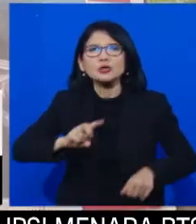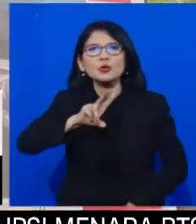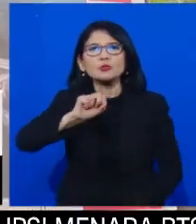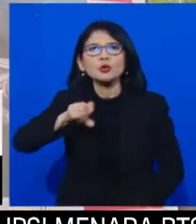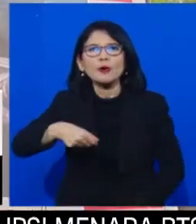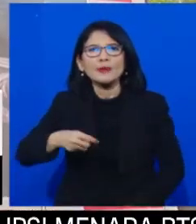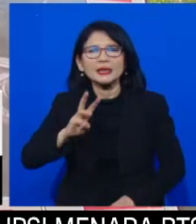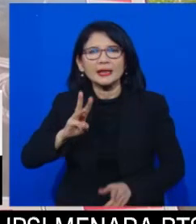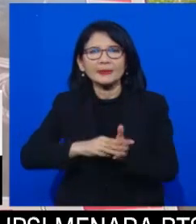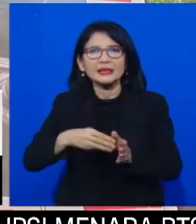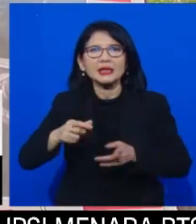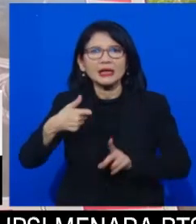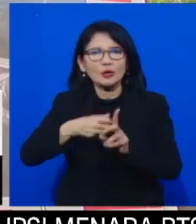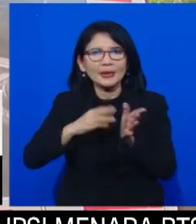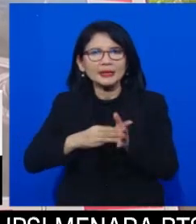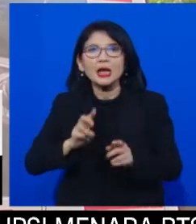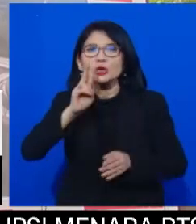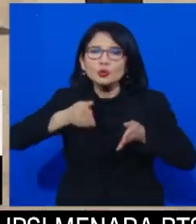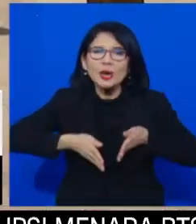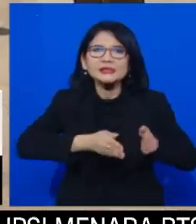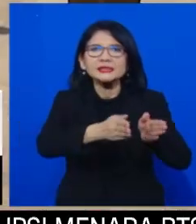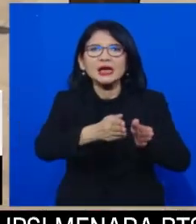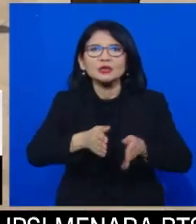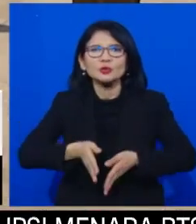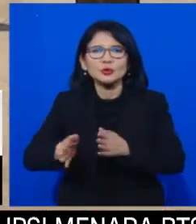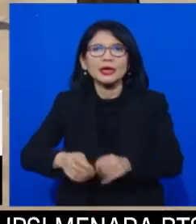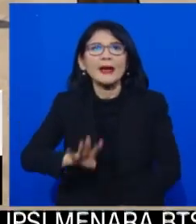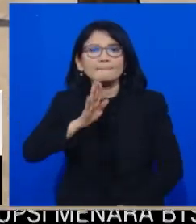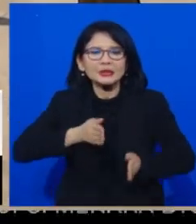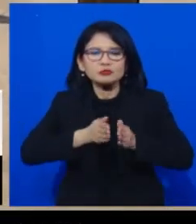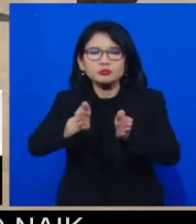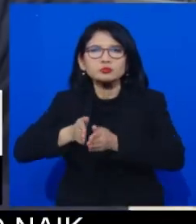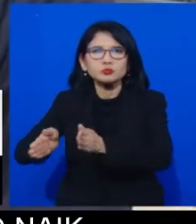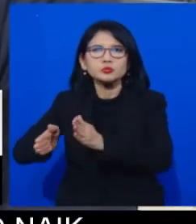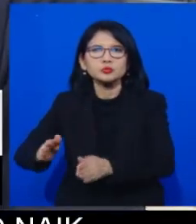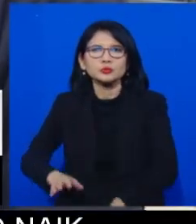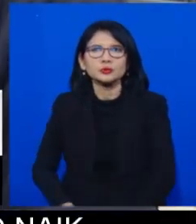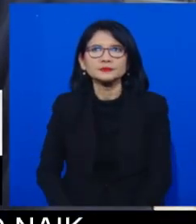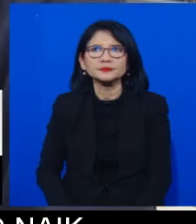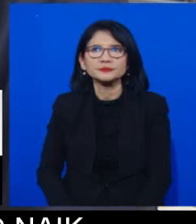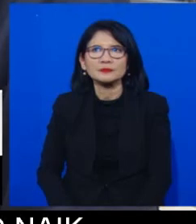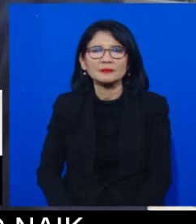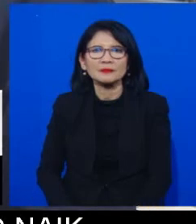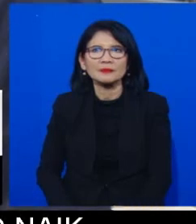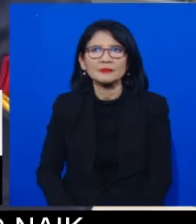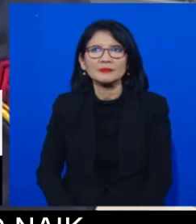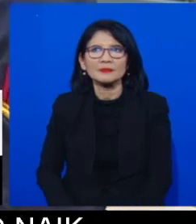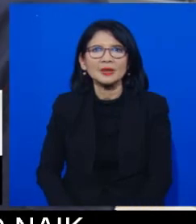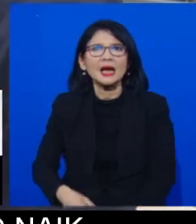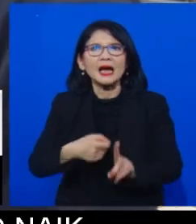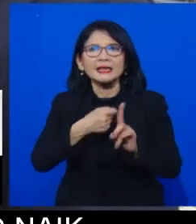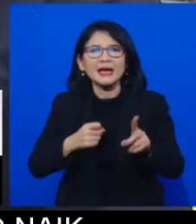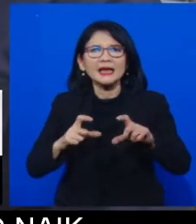dengan dua jalur dan 4 lajur yang sudah rampung dibangun perjalanan dari dari